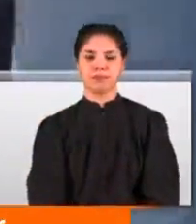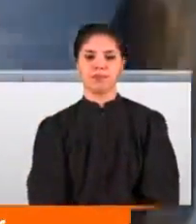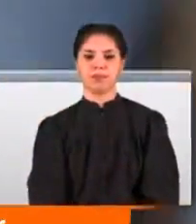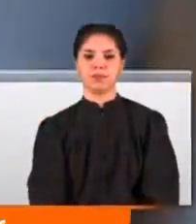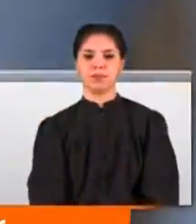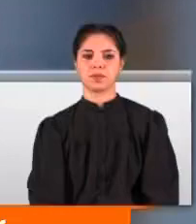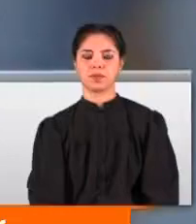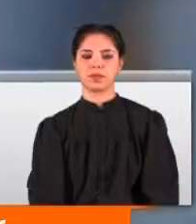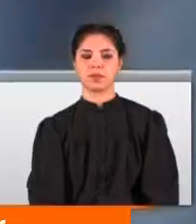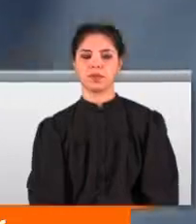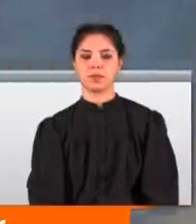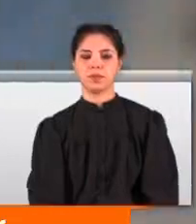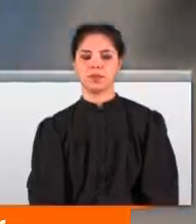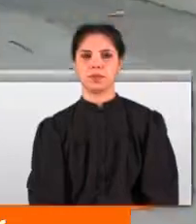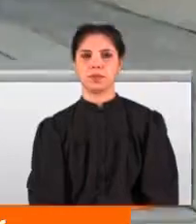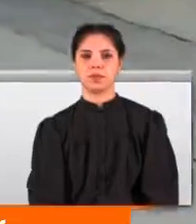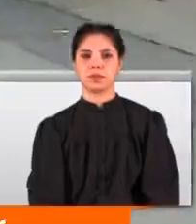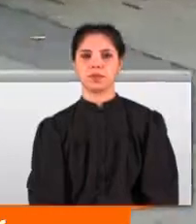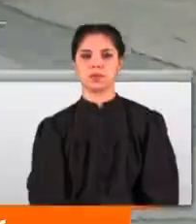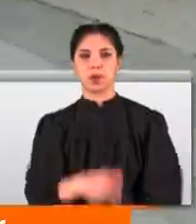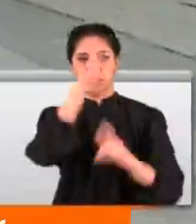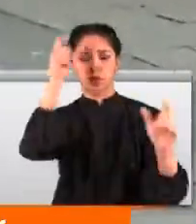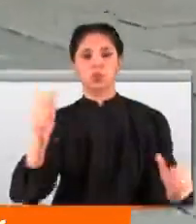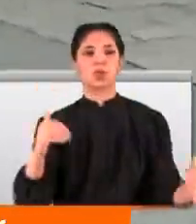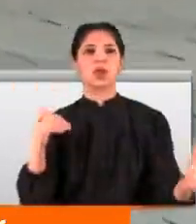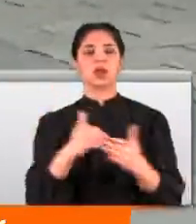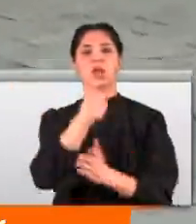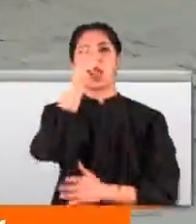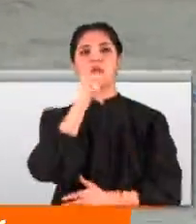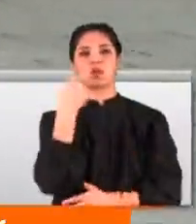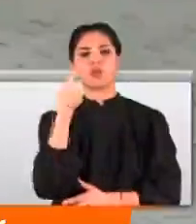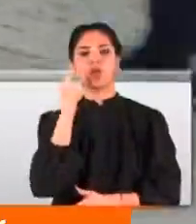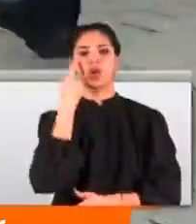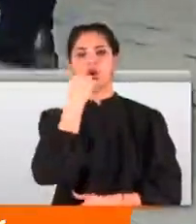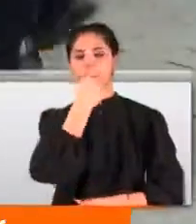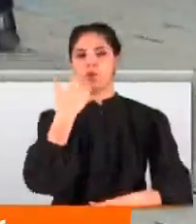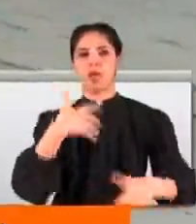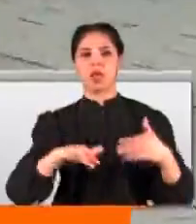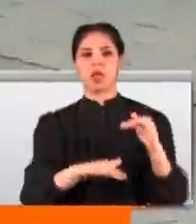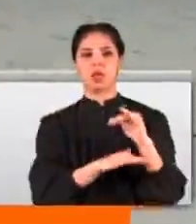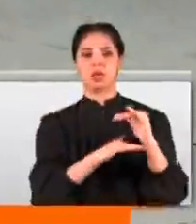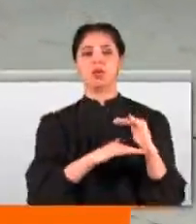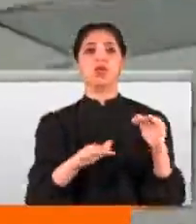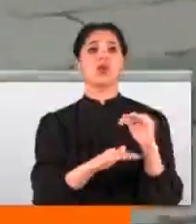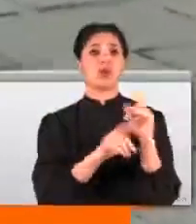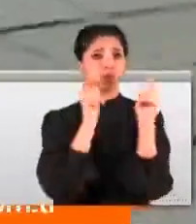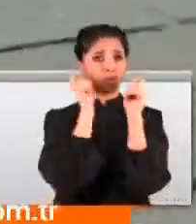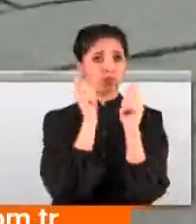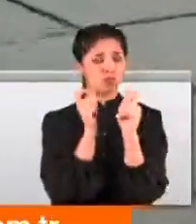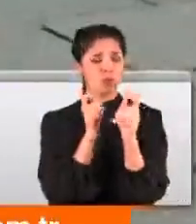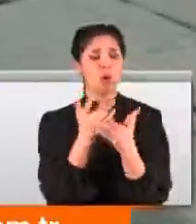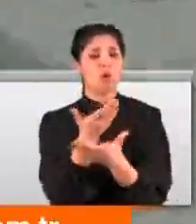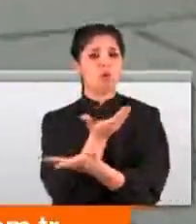şey değil. Deniz şu an çok soğuk. Türkiye'de yaklaşık 600 bin görme engelli yaşıyor. Yaşam zorlu bir